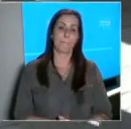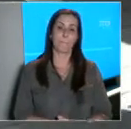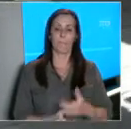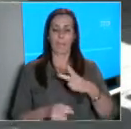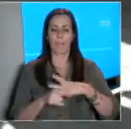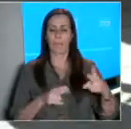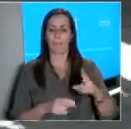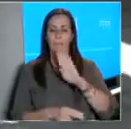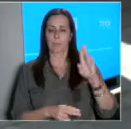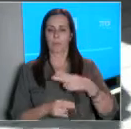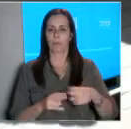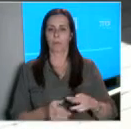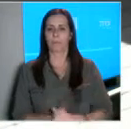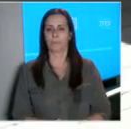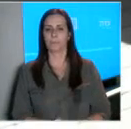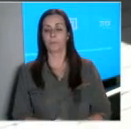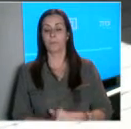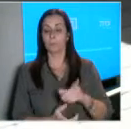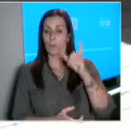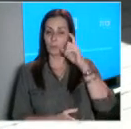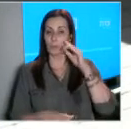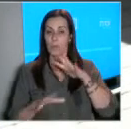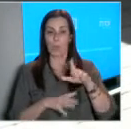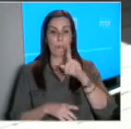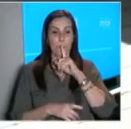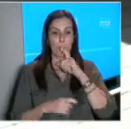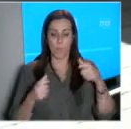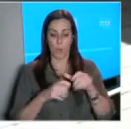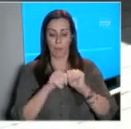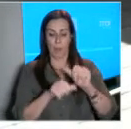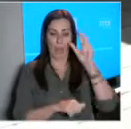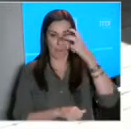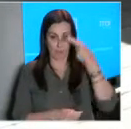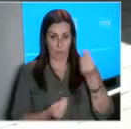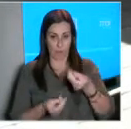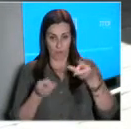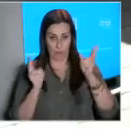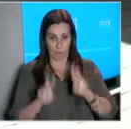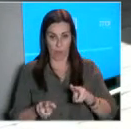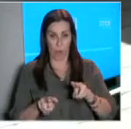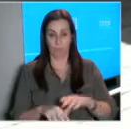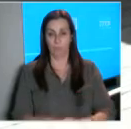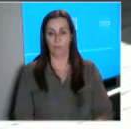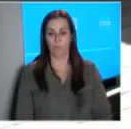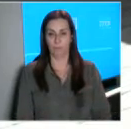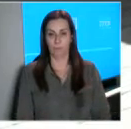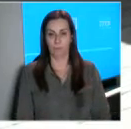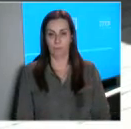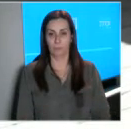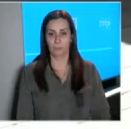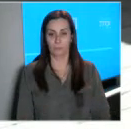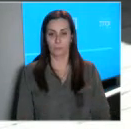נזרקות אותו. אתה חושב שממשלת מיעוט בתמיכת המפלגות הערביות זה ספין או שמשהו שבאמת יכול